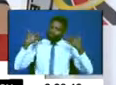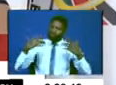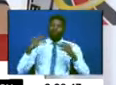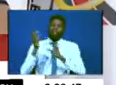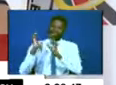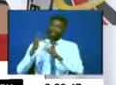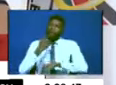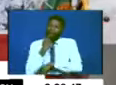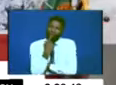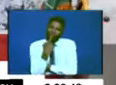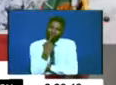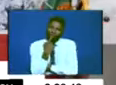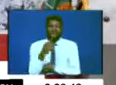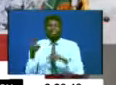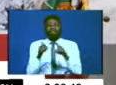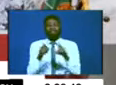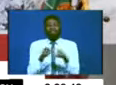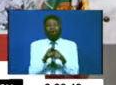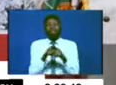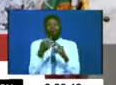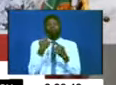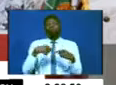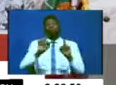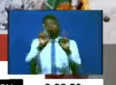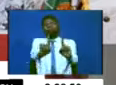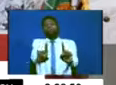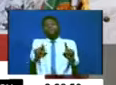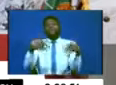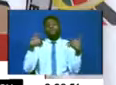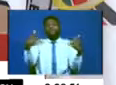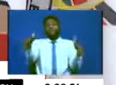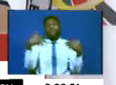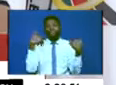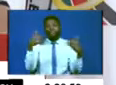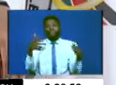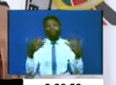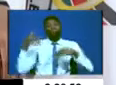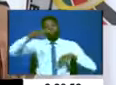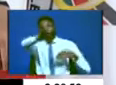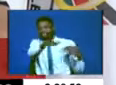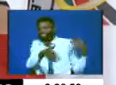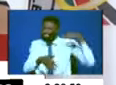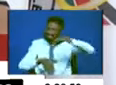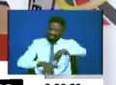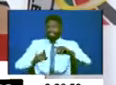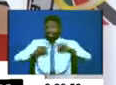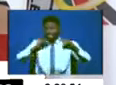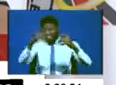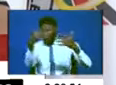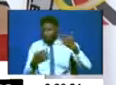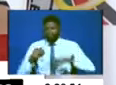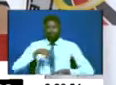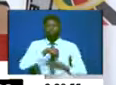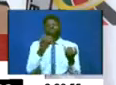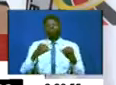katika upeo wa bahari na kucheza na mchanga na kuogelea katika bahari. Kisha sasa pia tunajaribu kuangalia njia